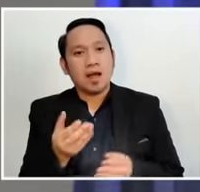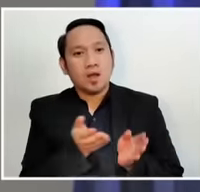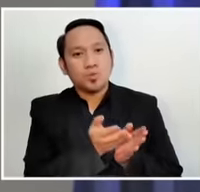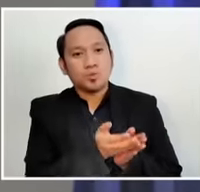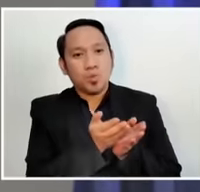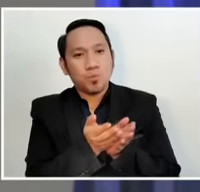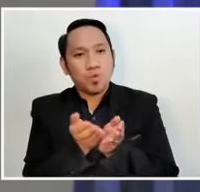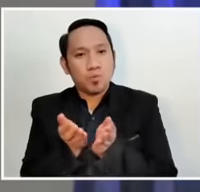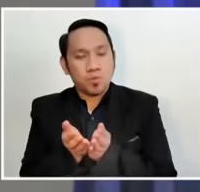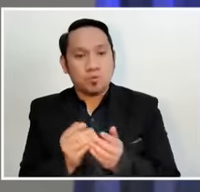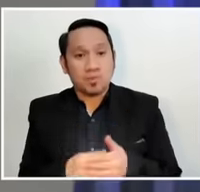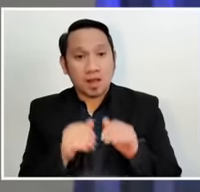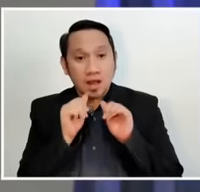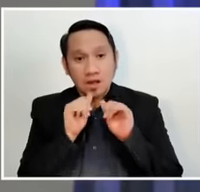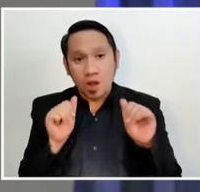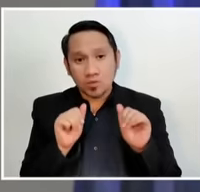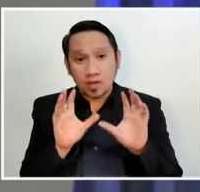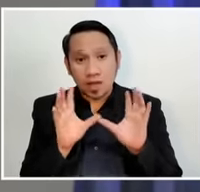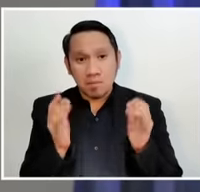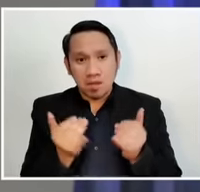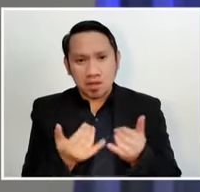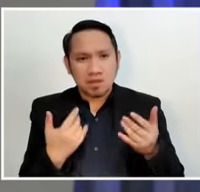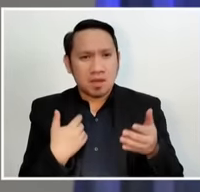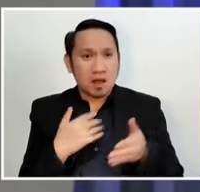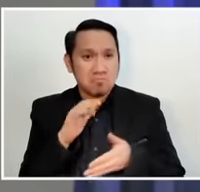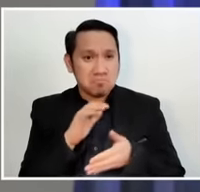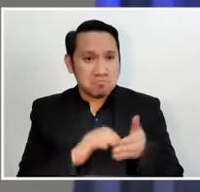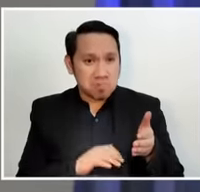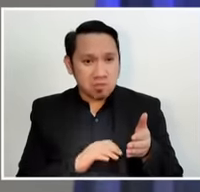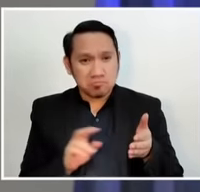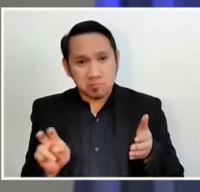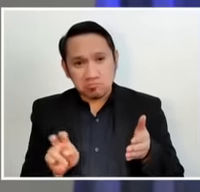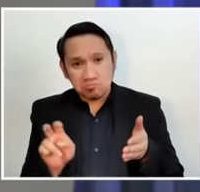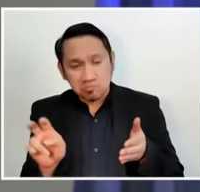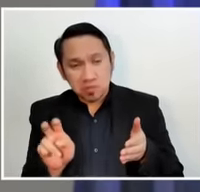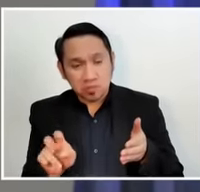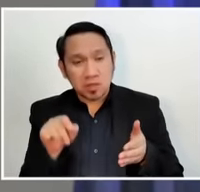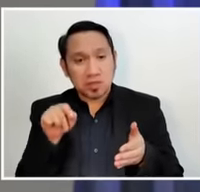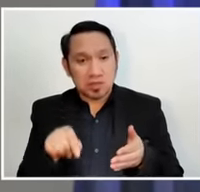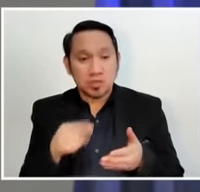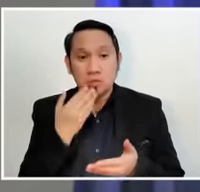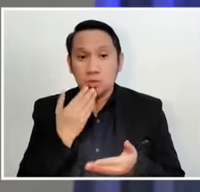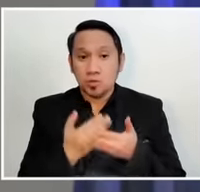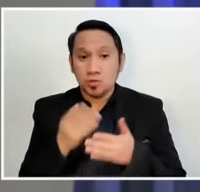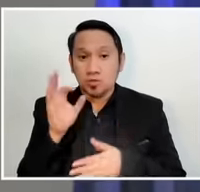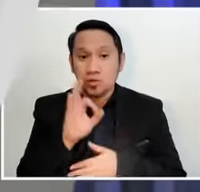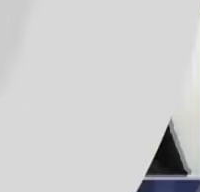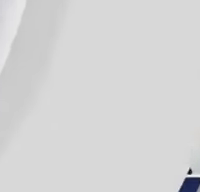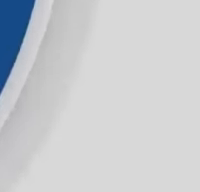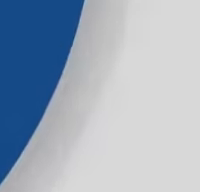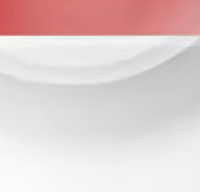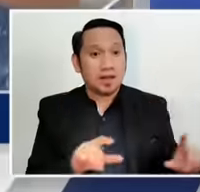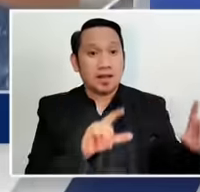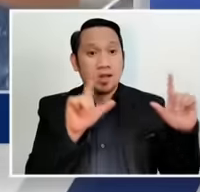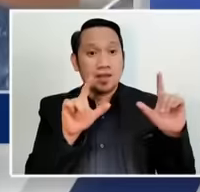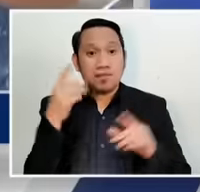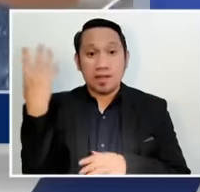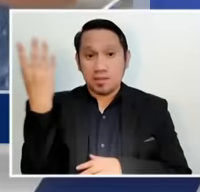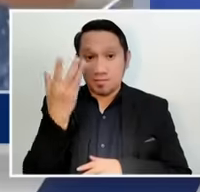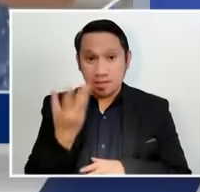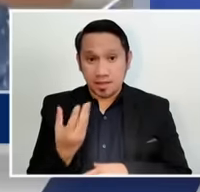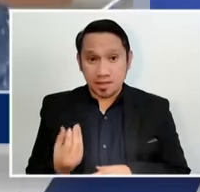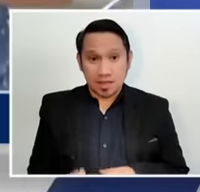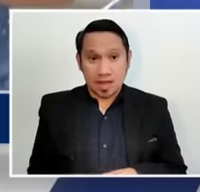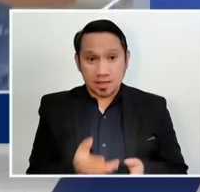isang shipping lines na mababawasan sila ng biyahe sa ilang ruta sa Biyernes Santo. Live mula sa Batangas Port, nagpapatrol si Dennis